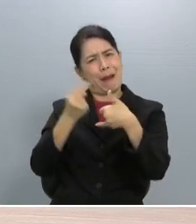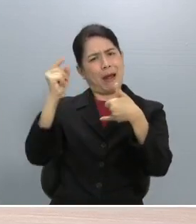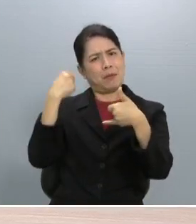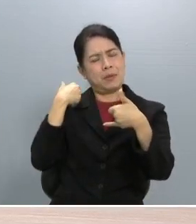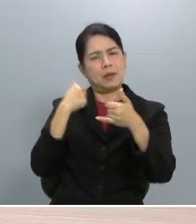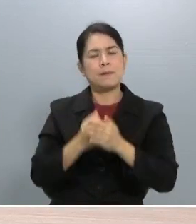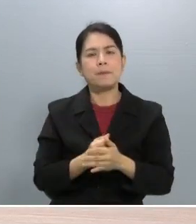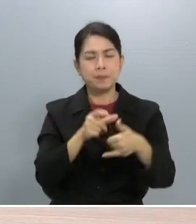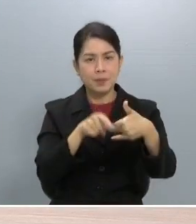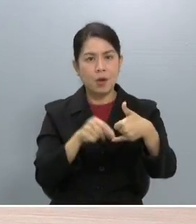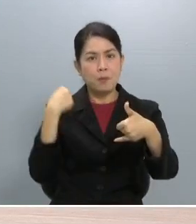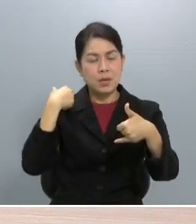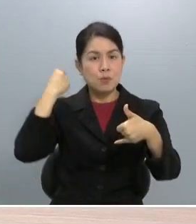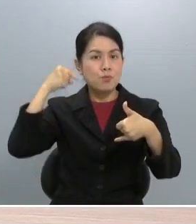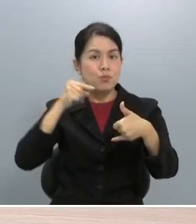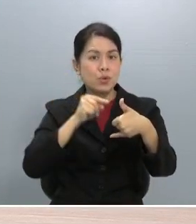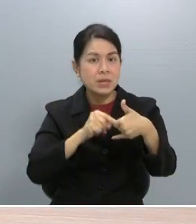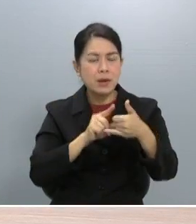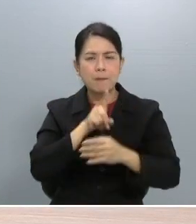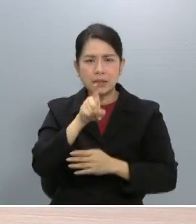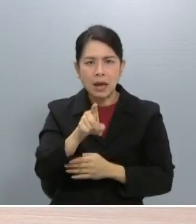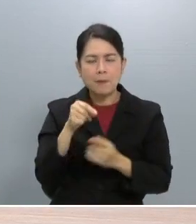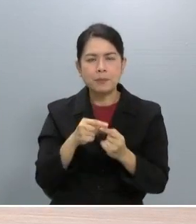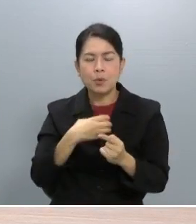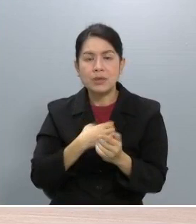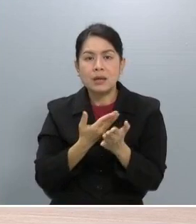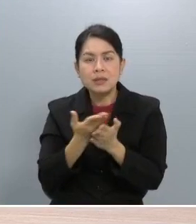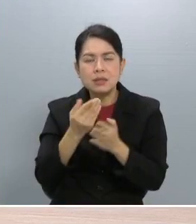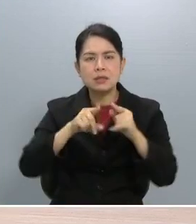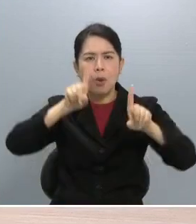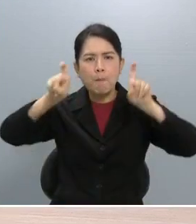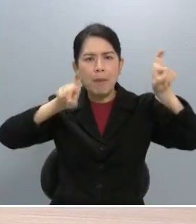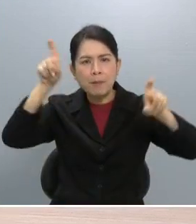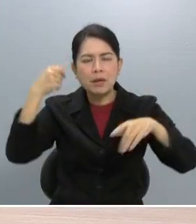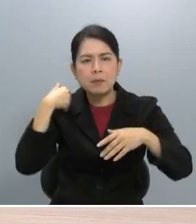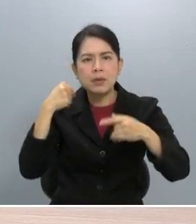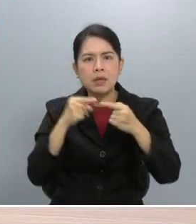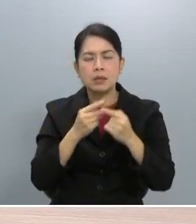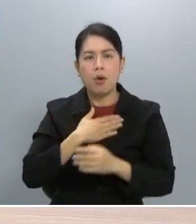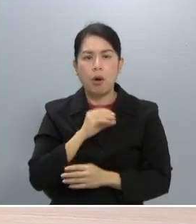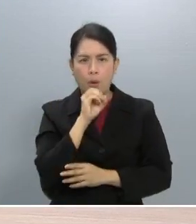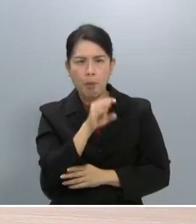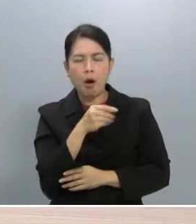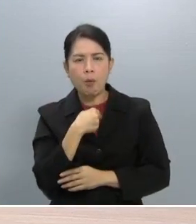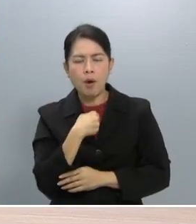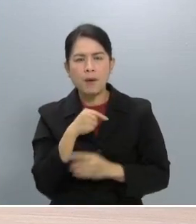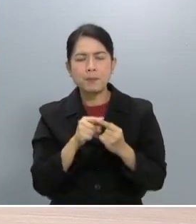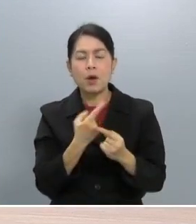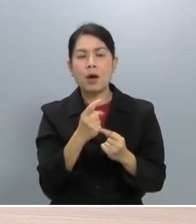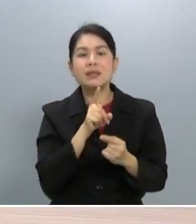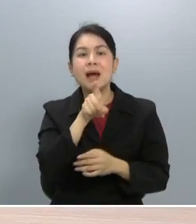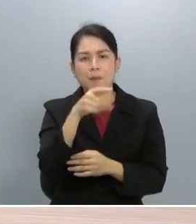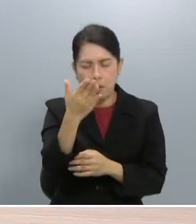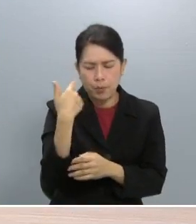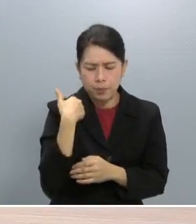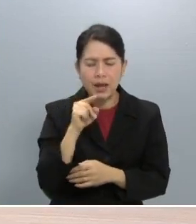ผู้หญิงถามว่าปลาหมึกเค็มมั้ยอืทางเราได้ตอบกลับไปว่าไม่เค็มมากแต่ลูก